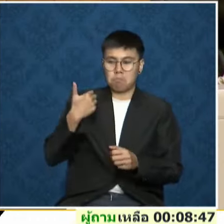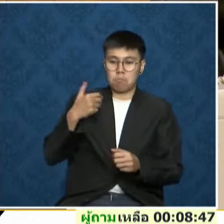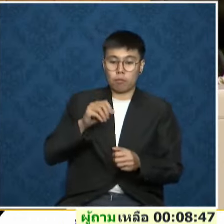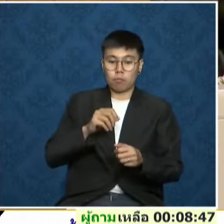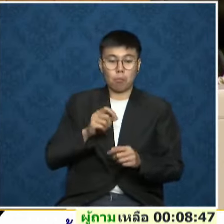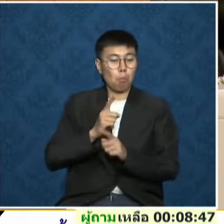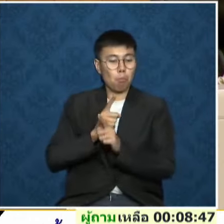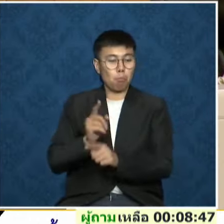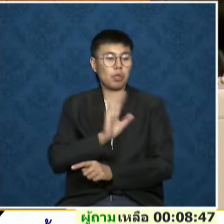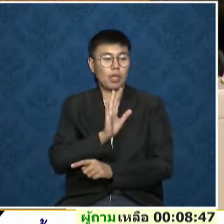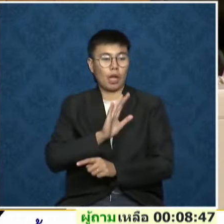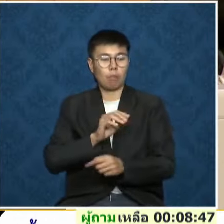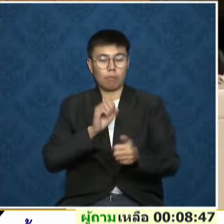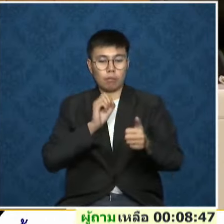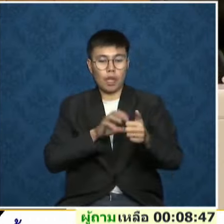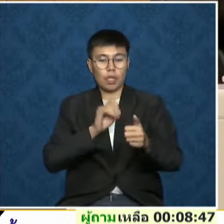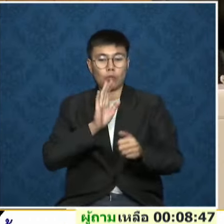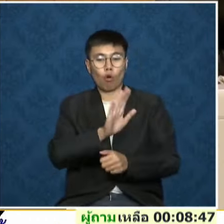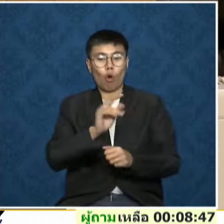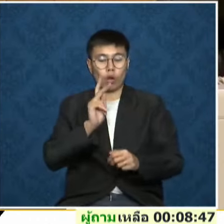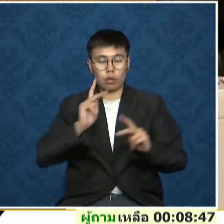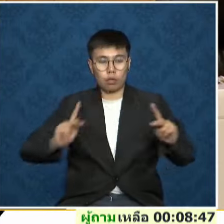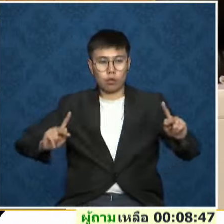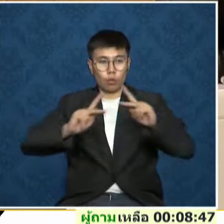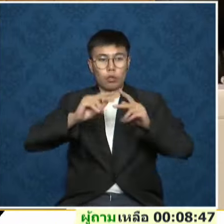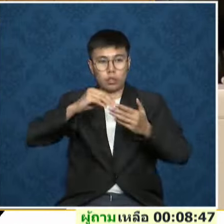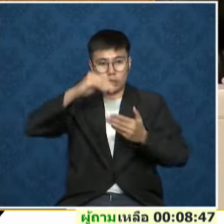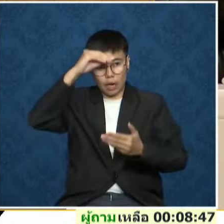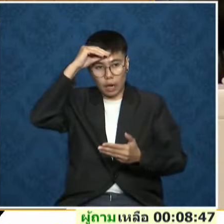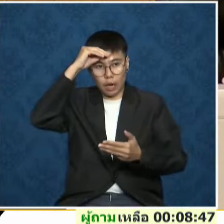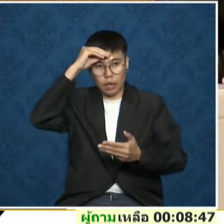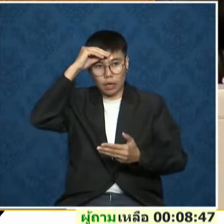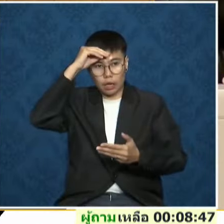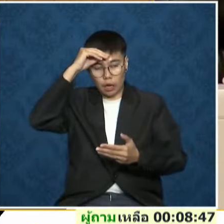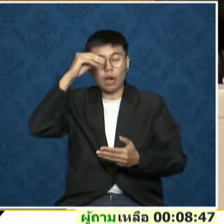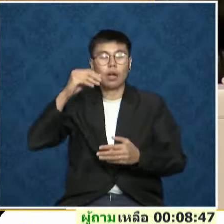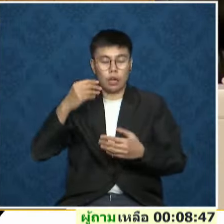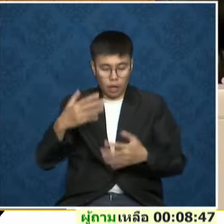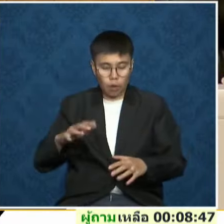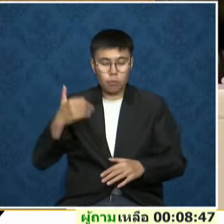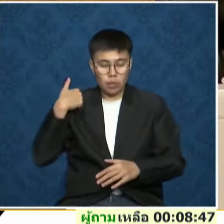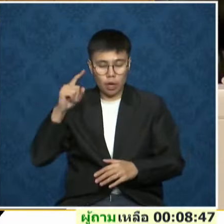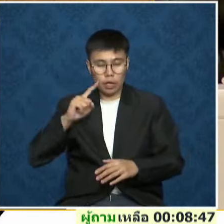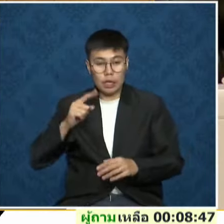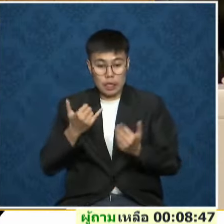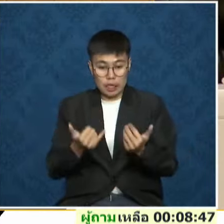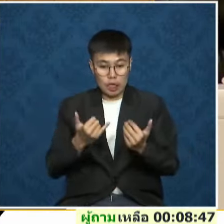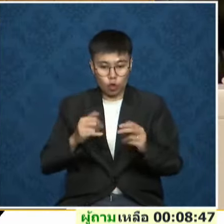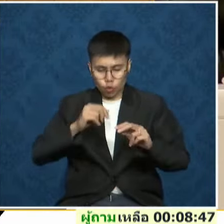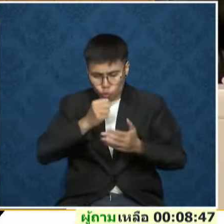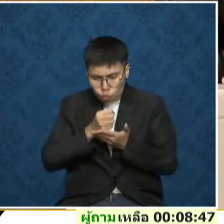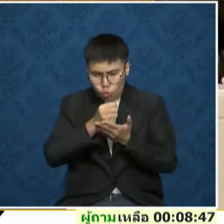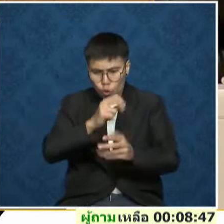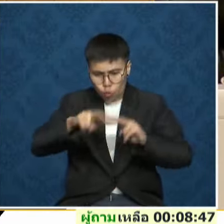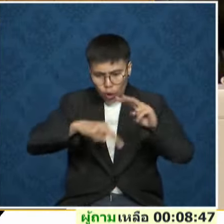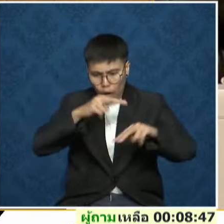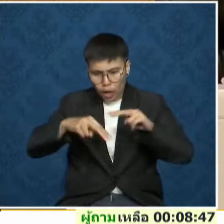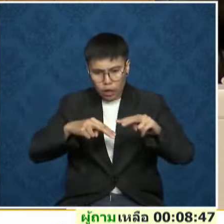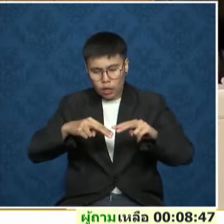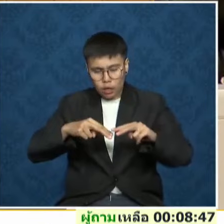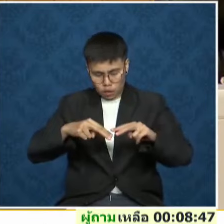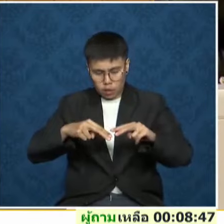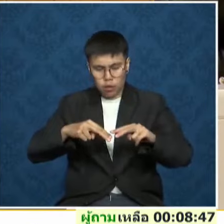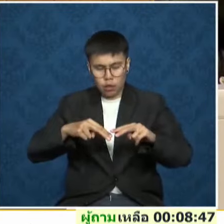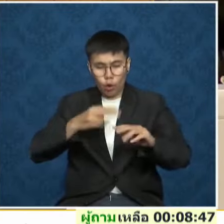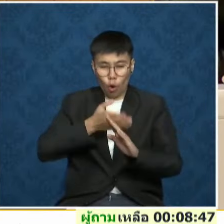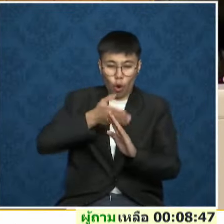ของกระทรวงสาธารณสุขที่ได้มีแอปพลิเคชันเหล่านั้นไปนี่คือการกำกับดูแลกำกับเบื้องต้นนะครับใน